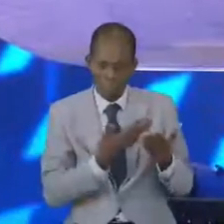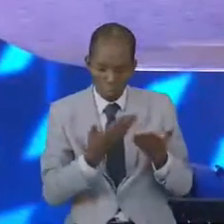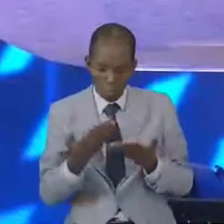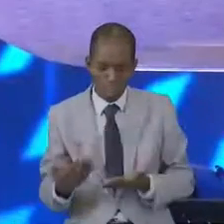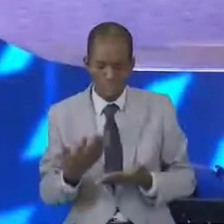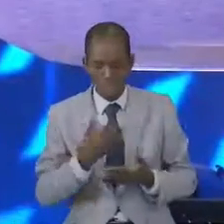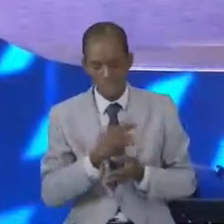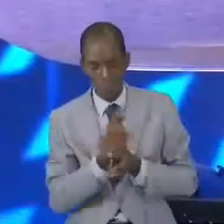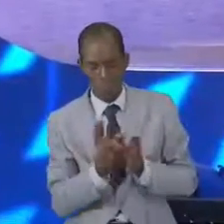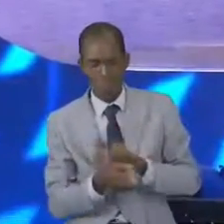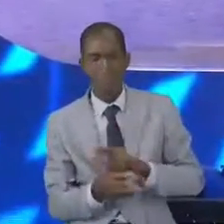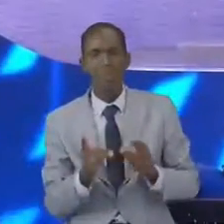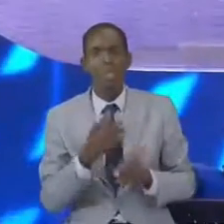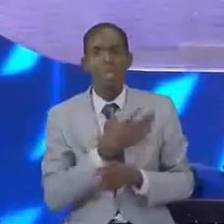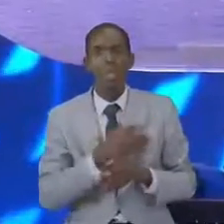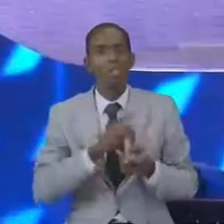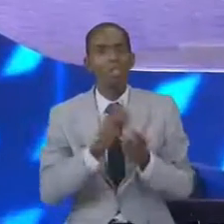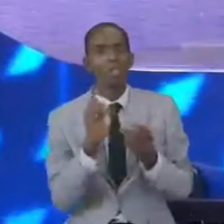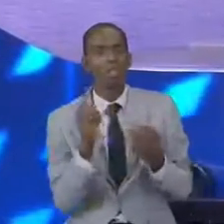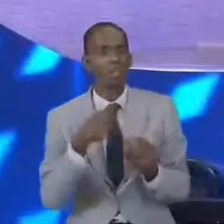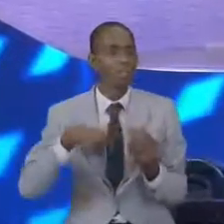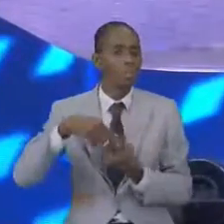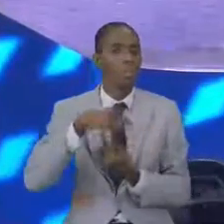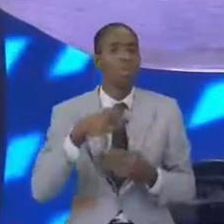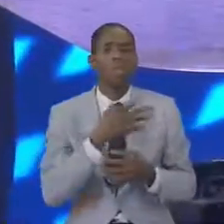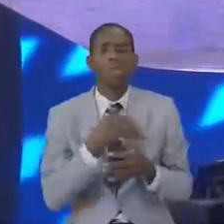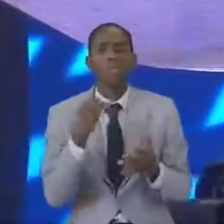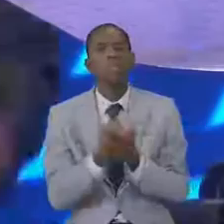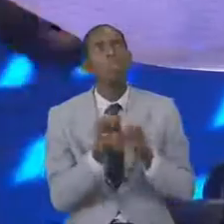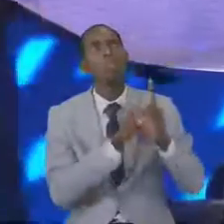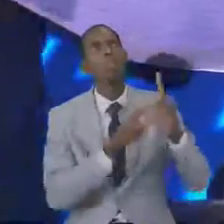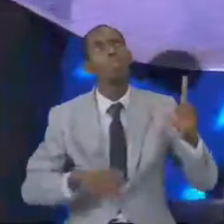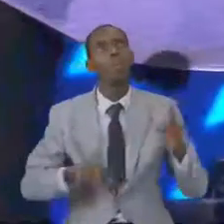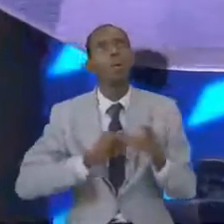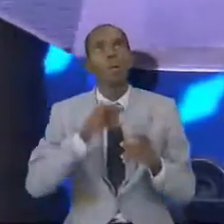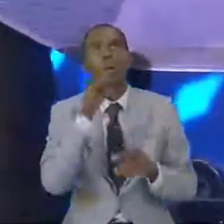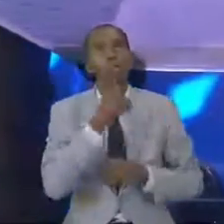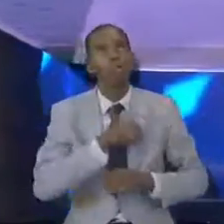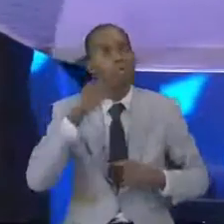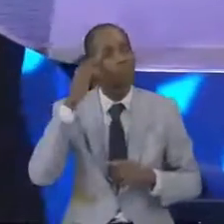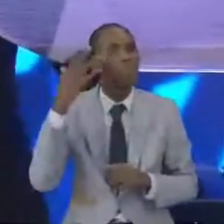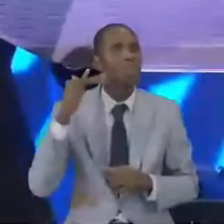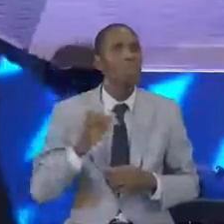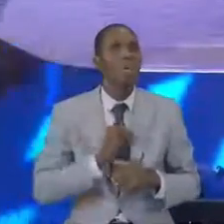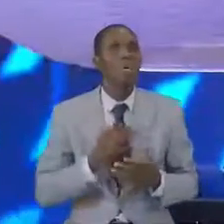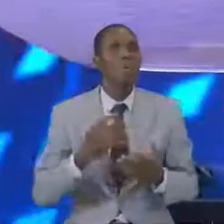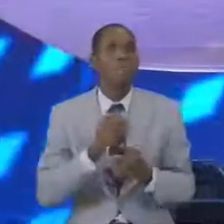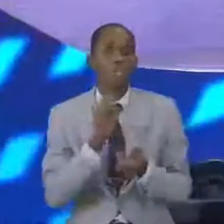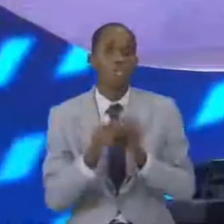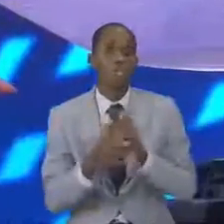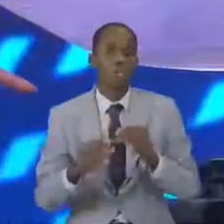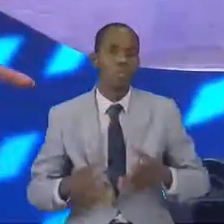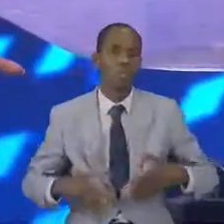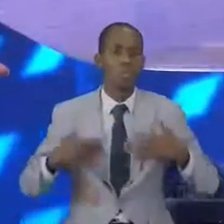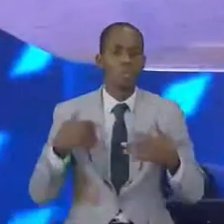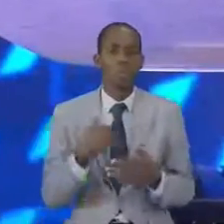nos genoux nous sommes repentés et nous sommes détournés nous avons des oh Seigneur je suis désolé pour mon passé je veux un changement de